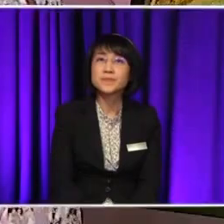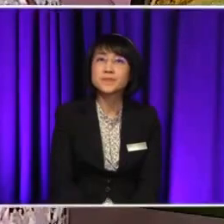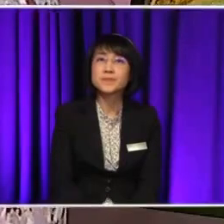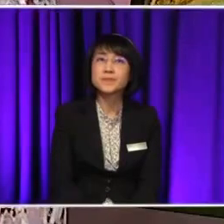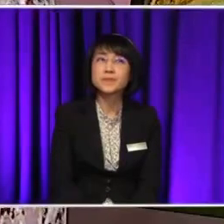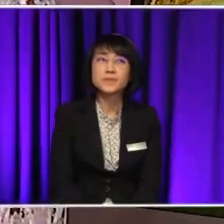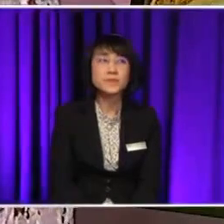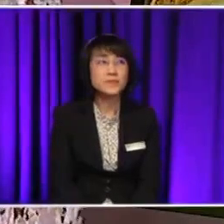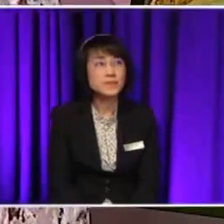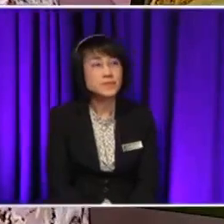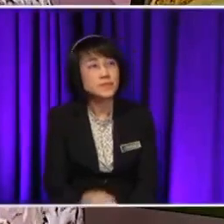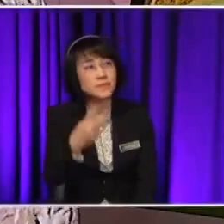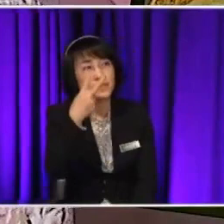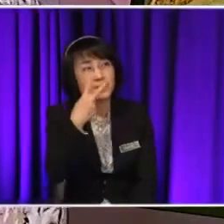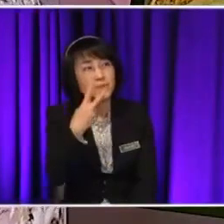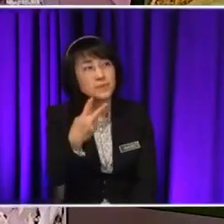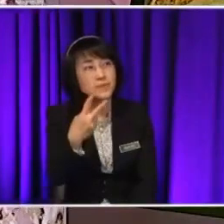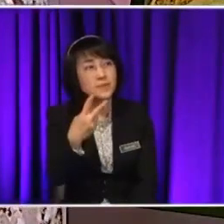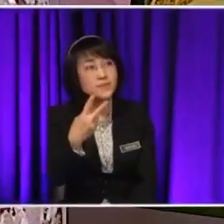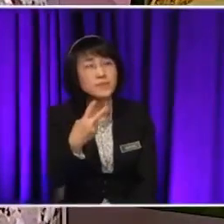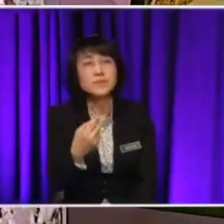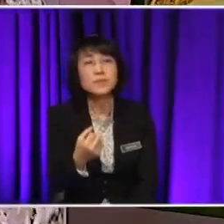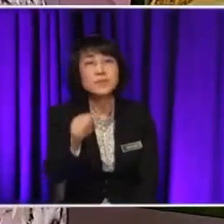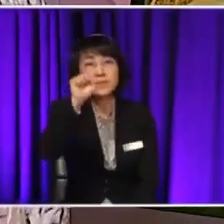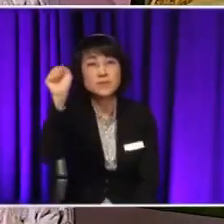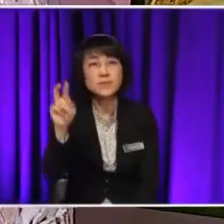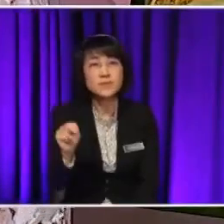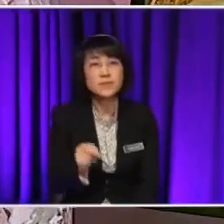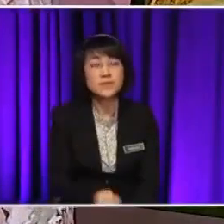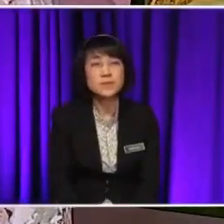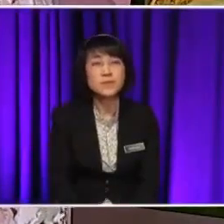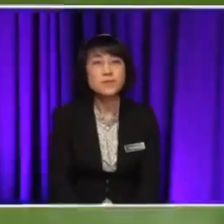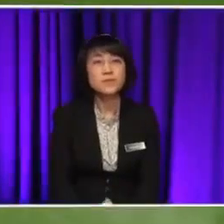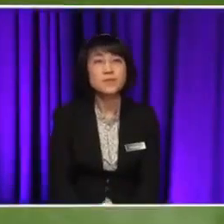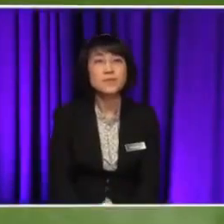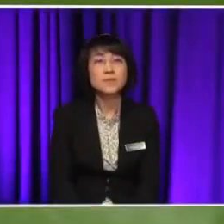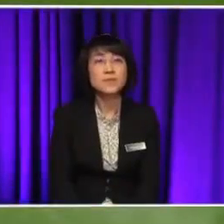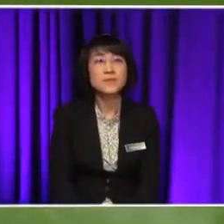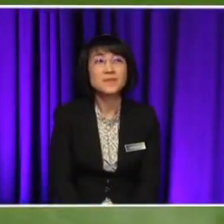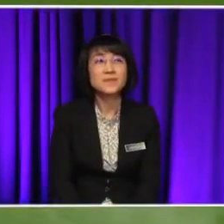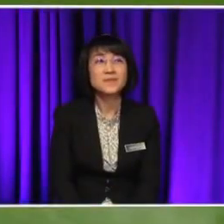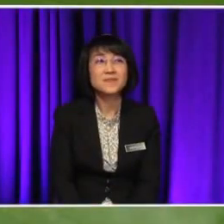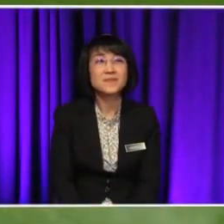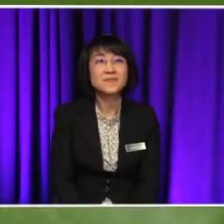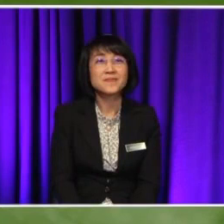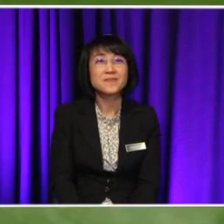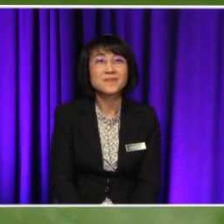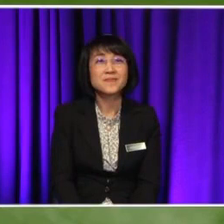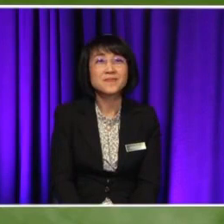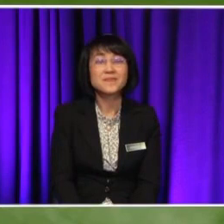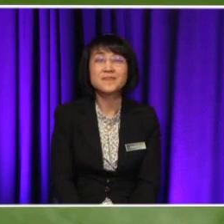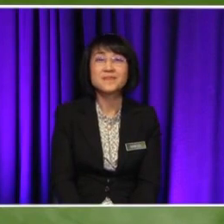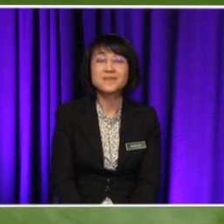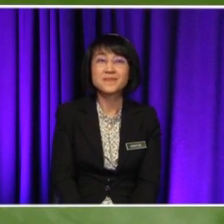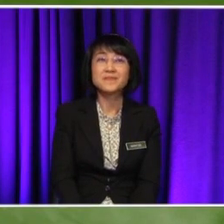Okey, tengok kepada soalan. Salah soalan tu cikgu rasa. Apakah kepakaran yang dimasukkan pada pernyataan di sebelah? Ha, di mana